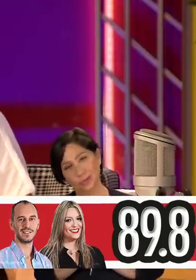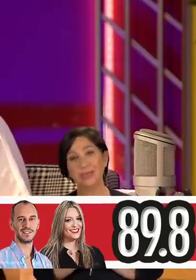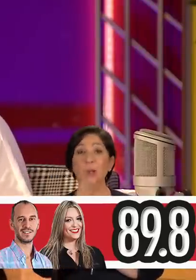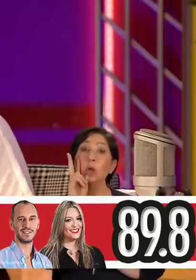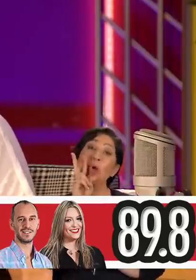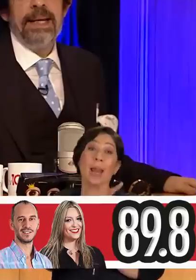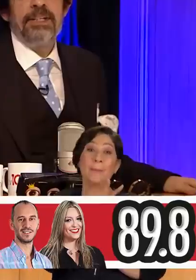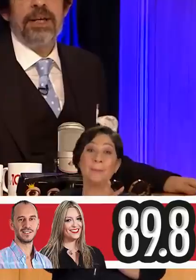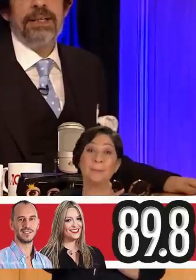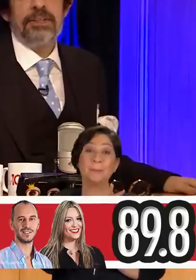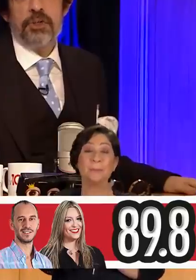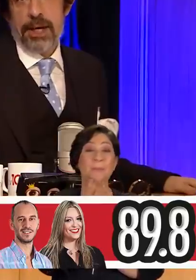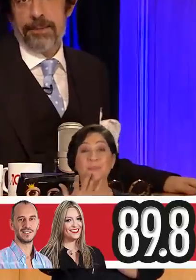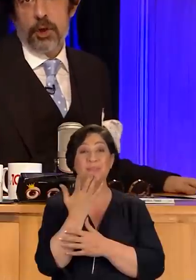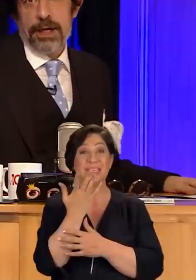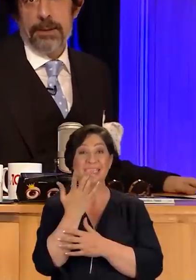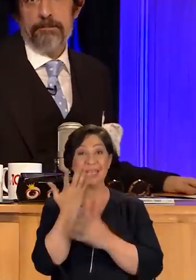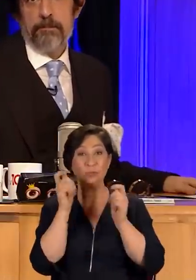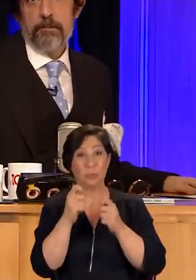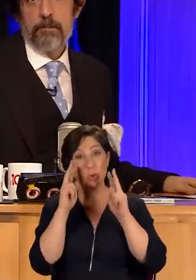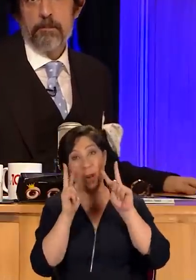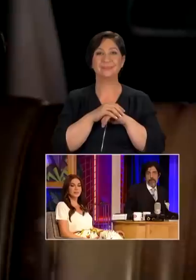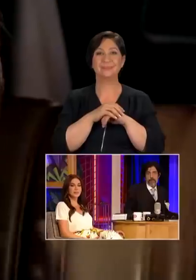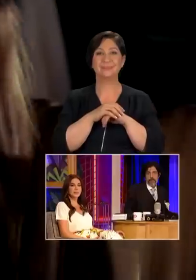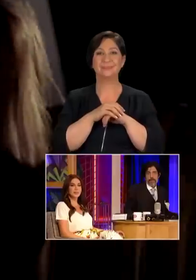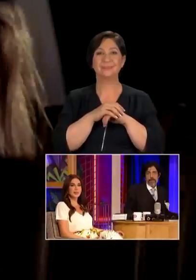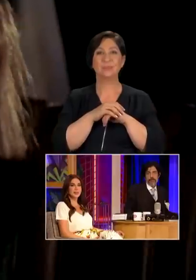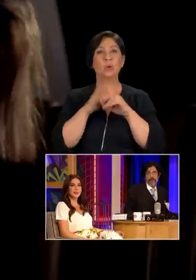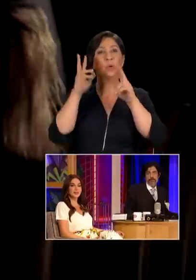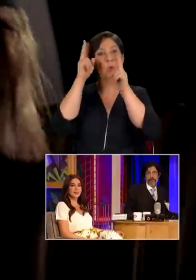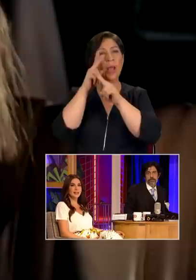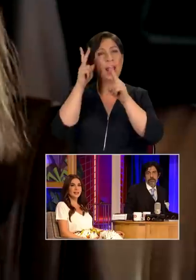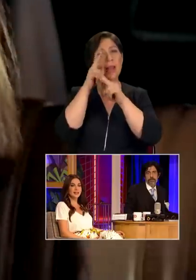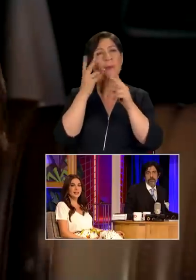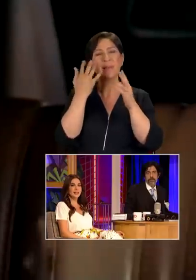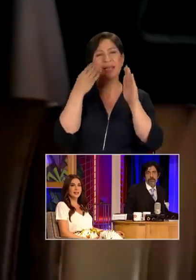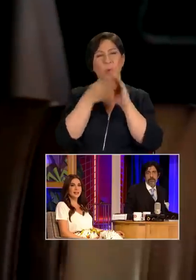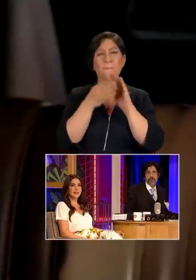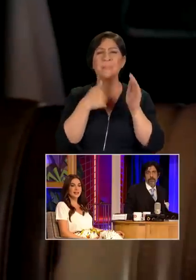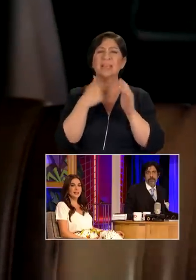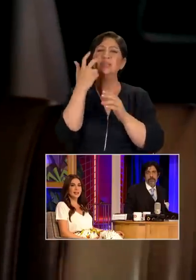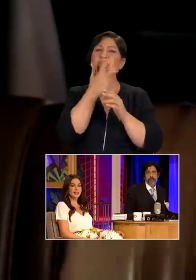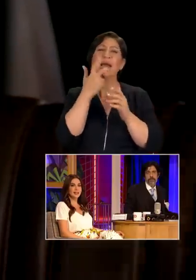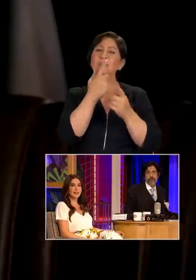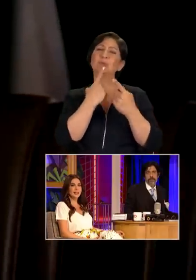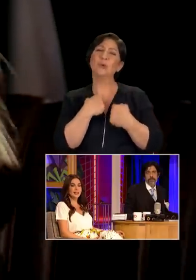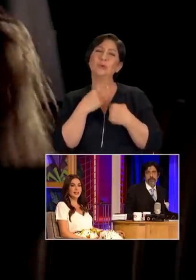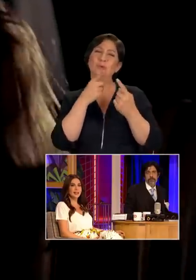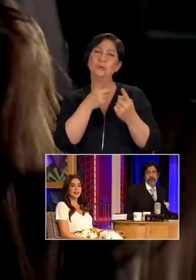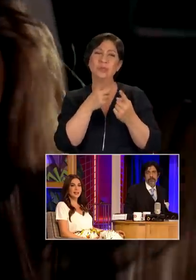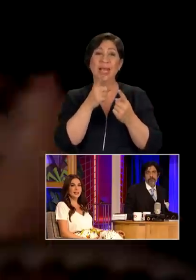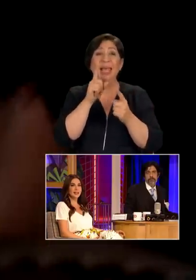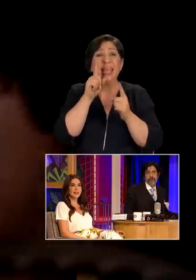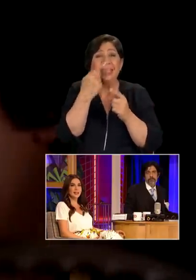görelim bakalım neyi canlandıracağımı görelim. Rüyalarıma bile giriyor. Bana şarkı söylüyorsunuz.